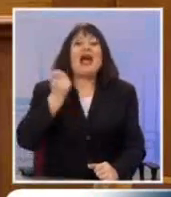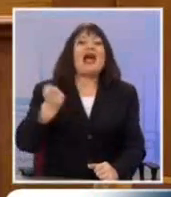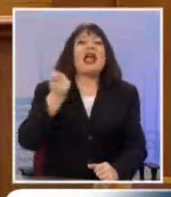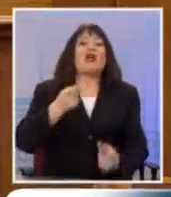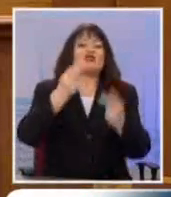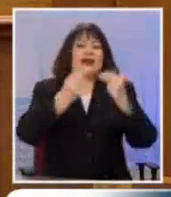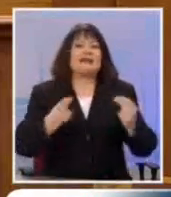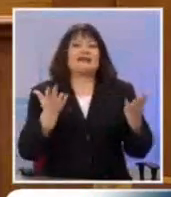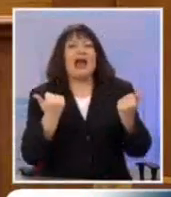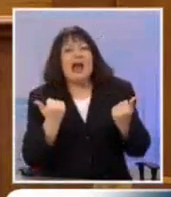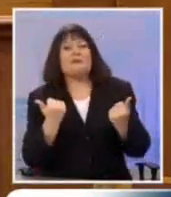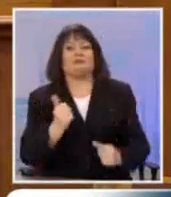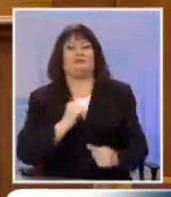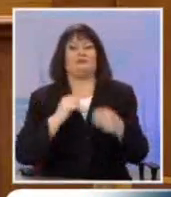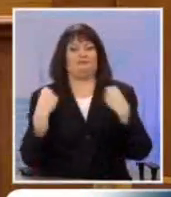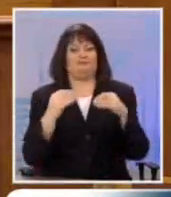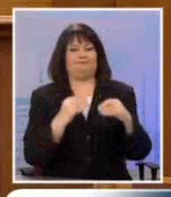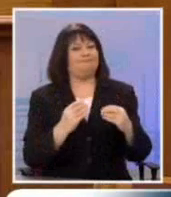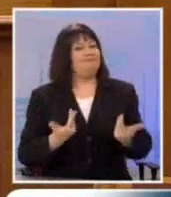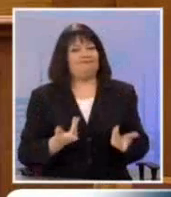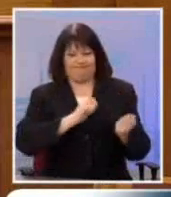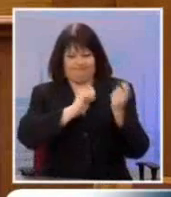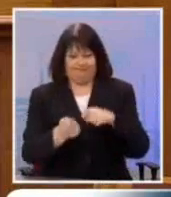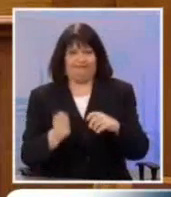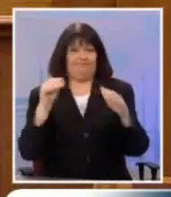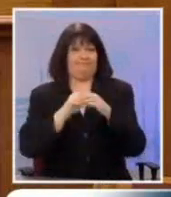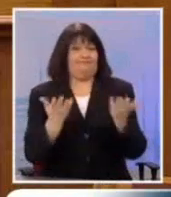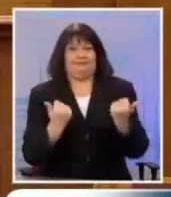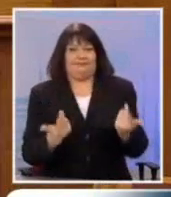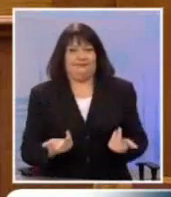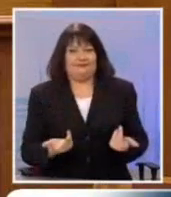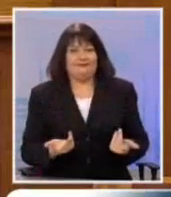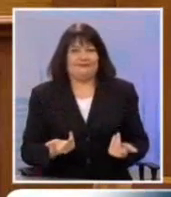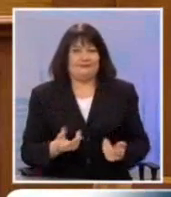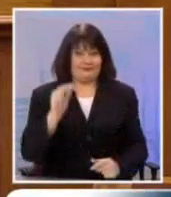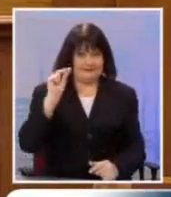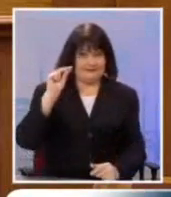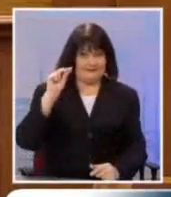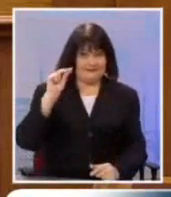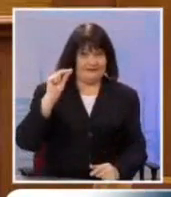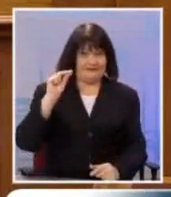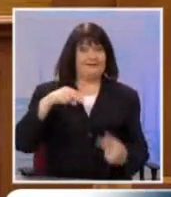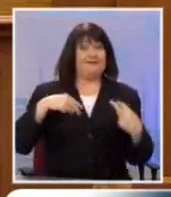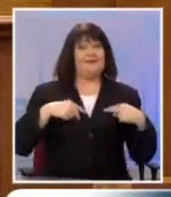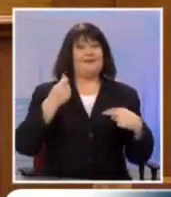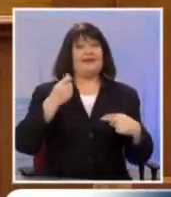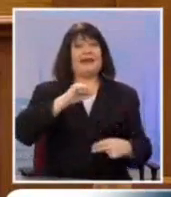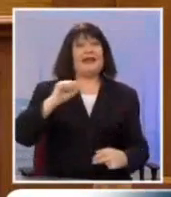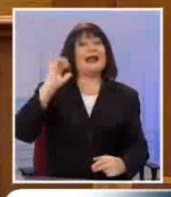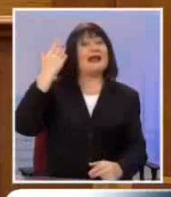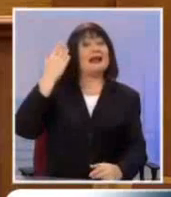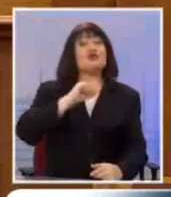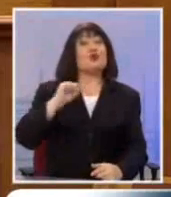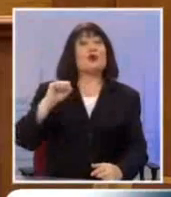έχει λυθεί και οι ιδιωτικοποιήσεις δεν μετατρέπονται σε επενδύσεις. Αυτό που μας υποσχέθηκε ο κύριος Τουρνάρας στην πρώτη